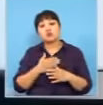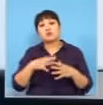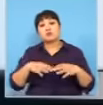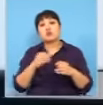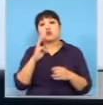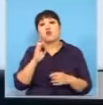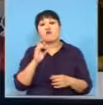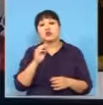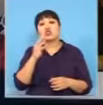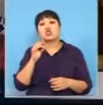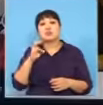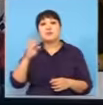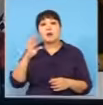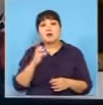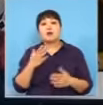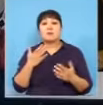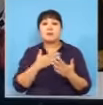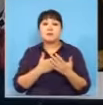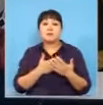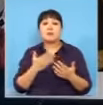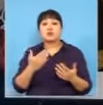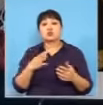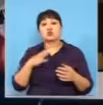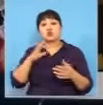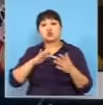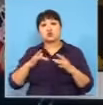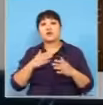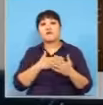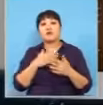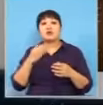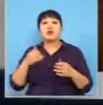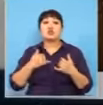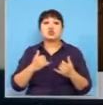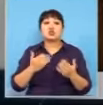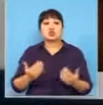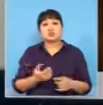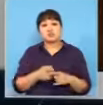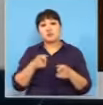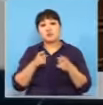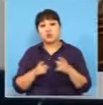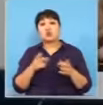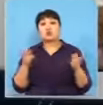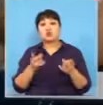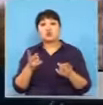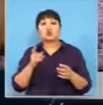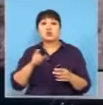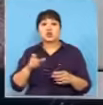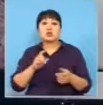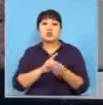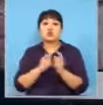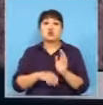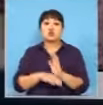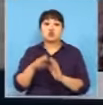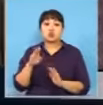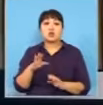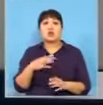семьям Новиковых и Шиныбаевых. Благодаря только постам в соцсетях от волонтеров, жизнь этих по-настоящему нуждающихся людей изменилась к